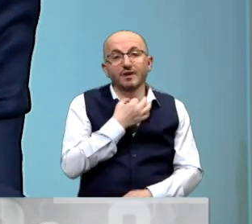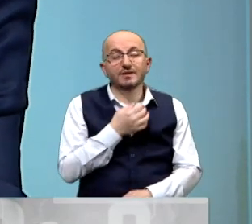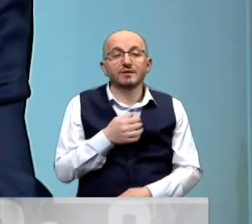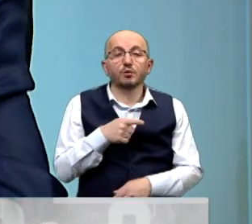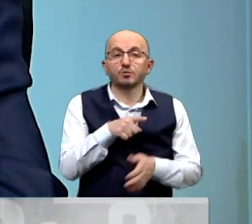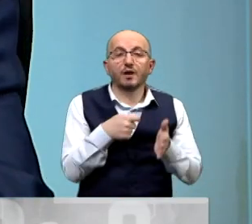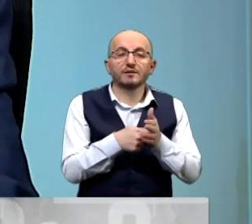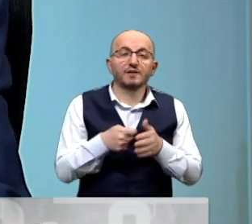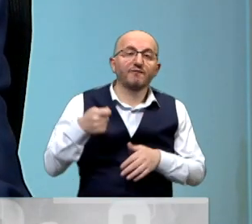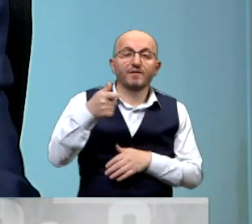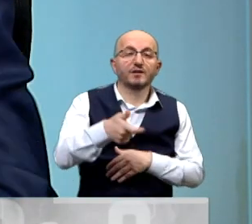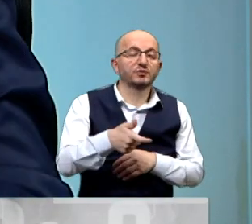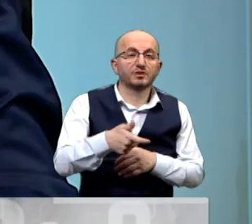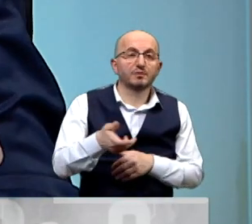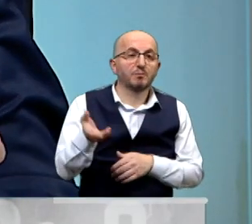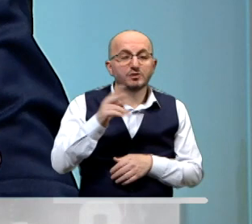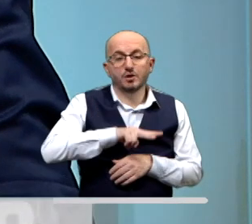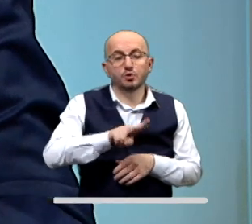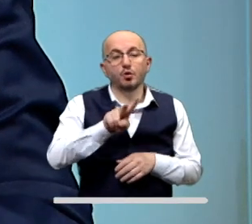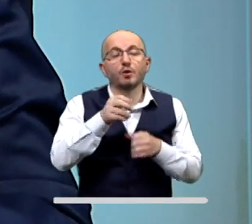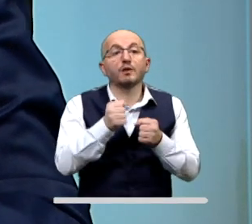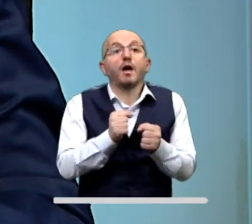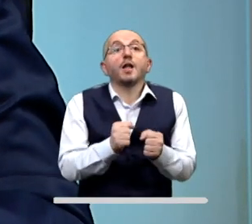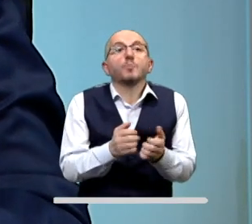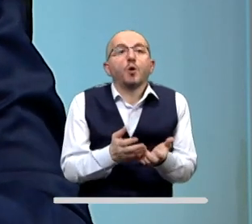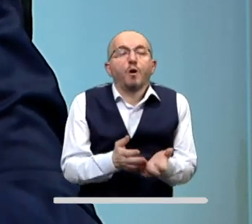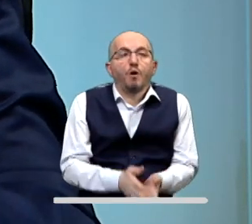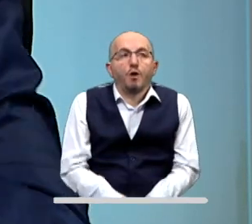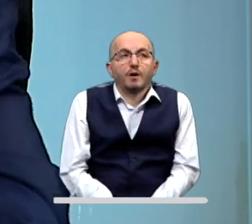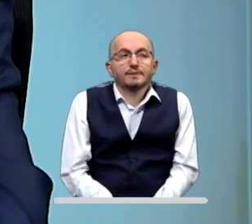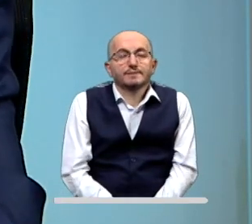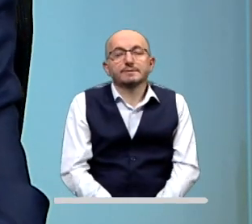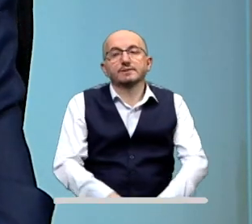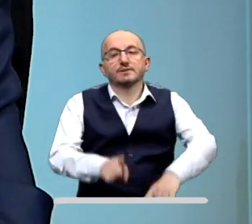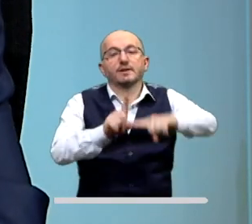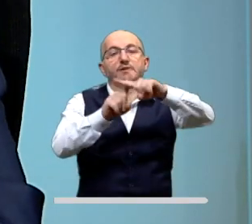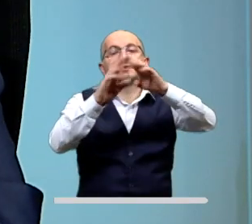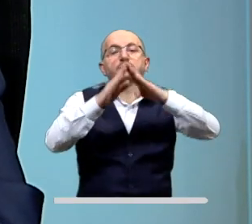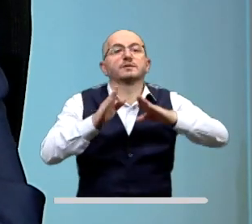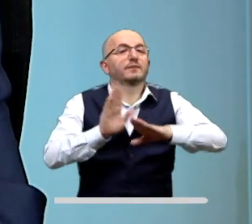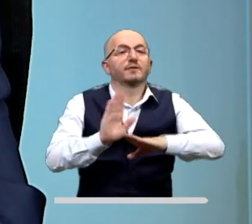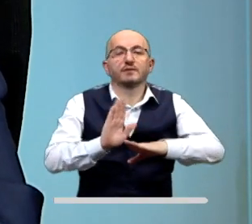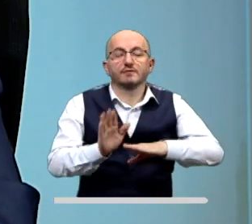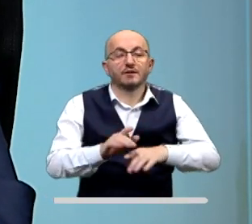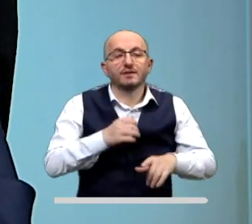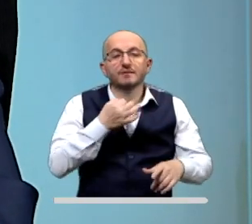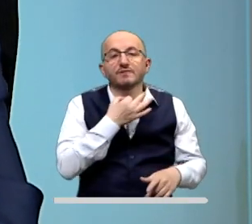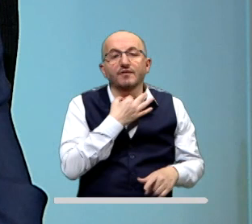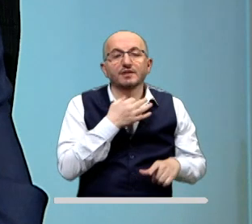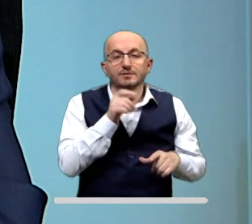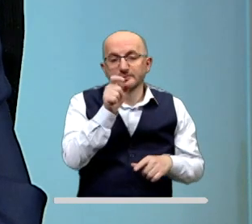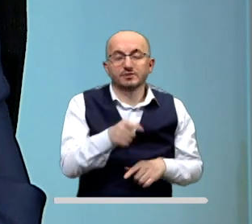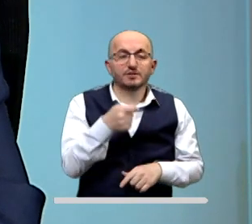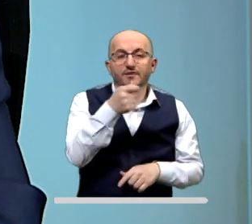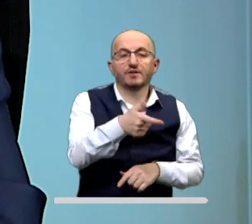adına tasadduk edecek çünkü başka yol kalmıyor yani Öyle yani kiliseye milisayı da değil ihtiyacı olan birisine verecek